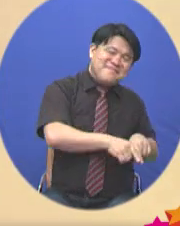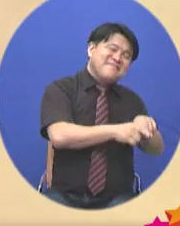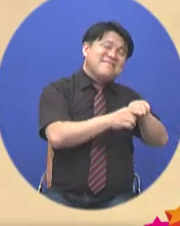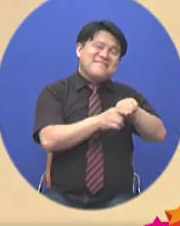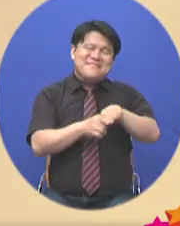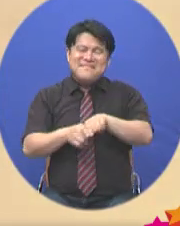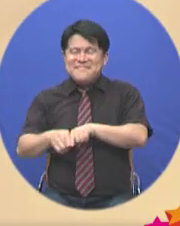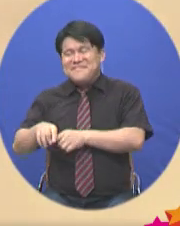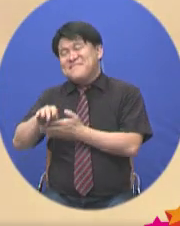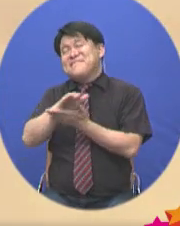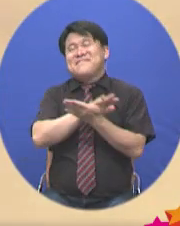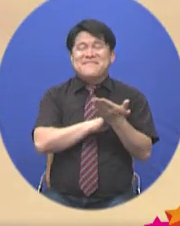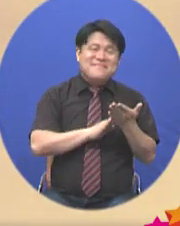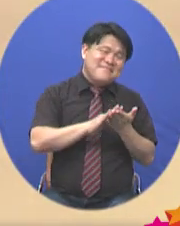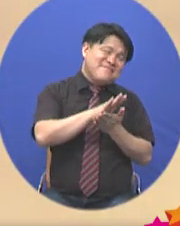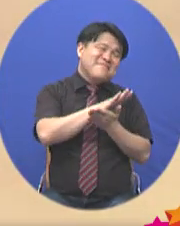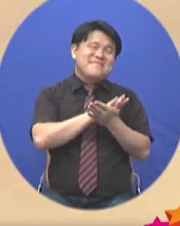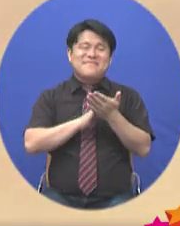야글지며